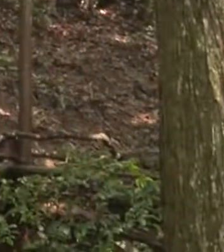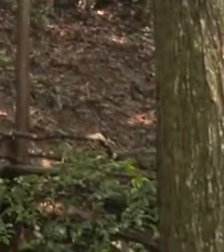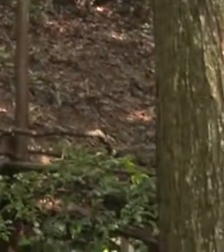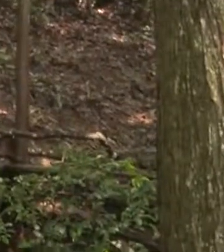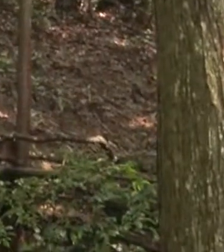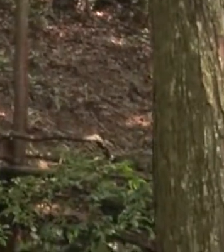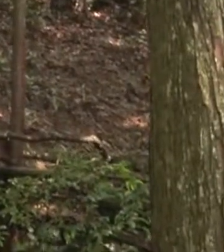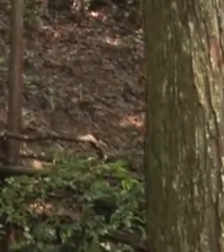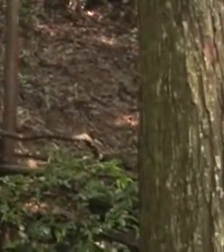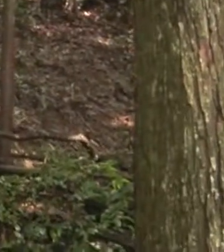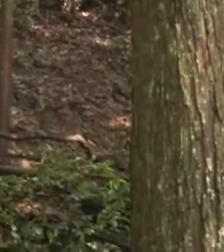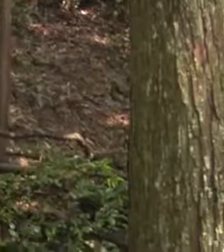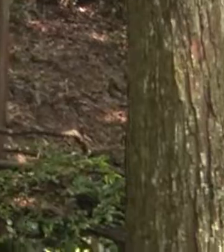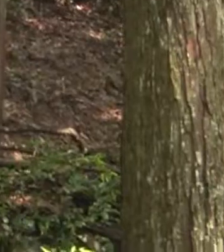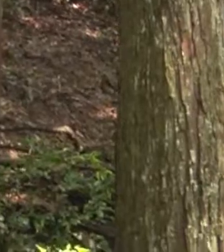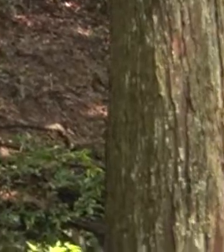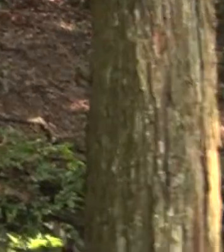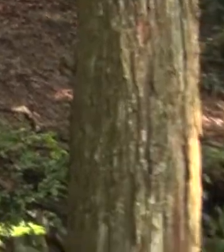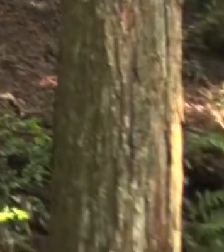教えて兵庫。